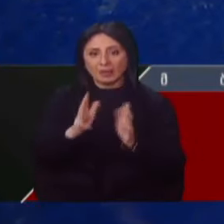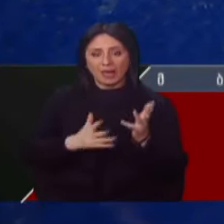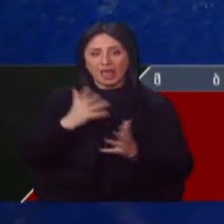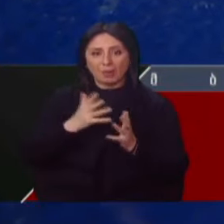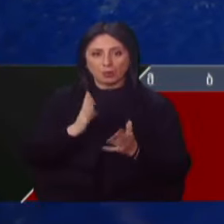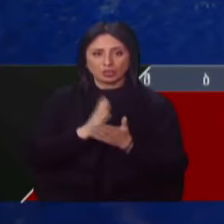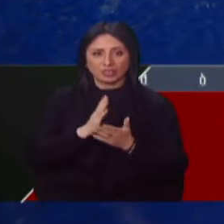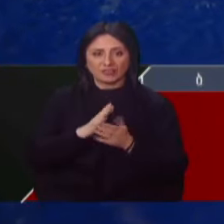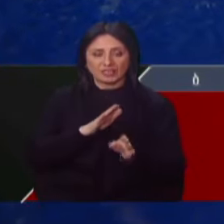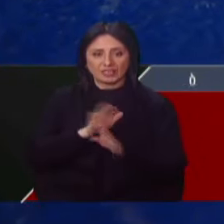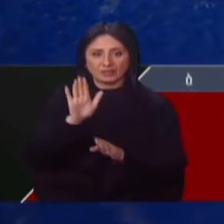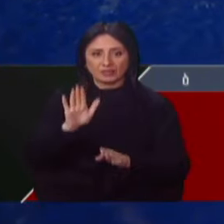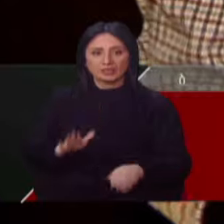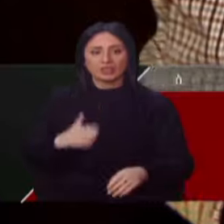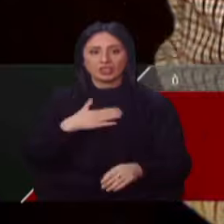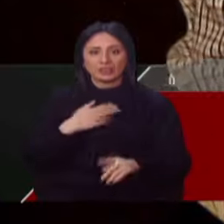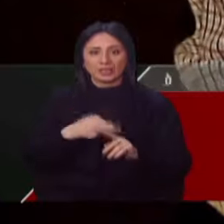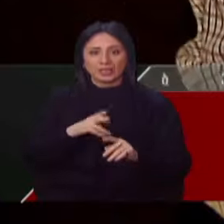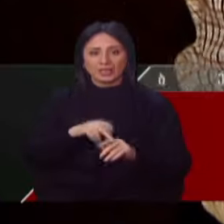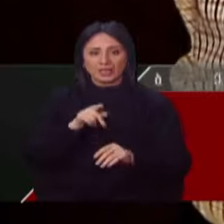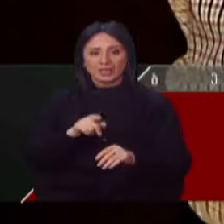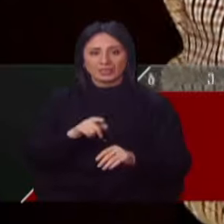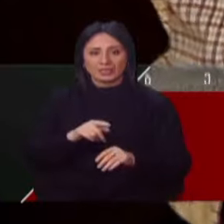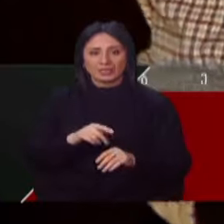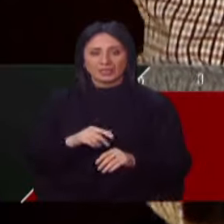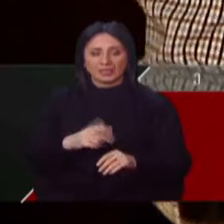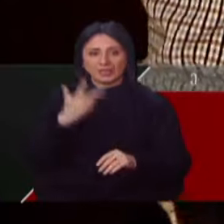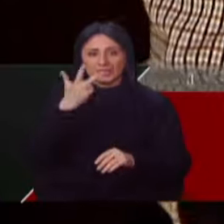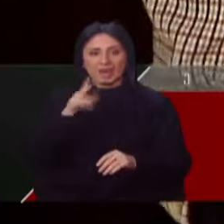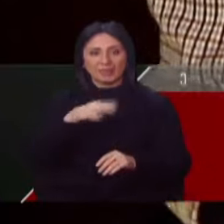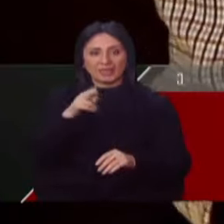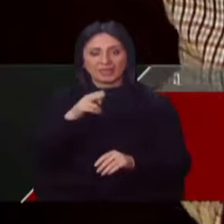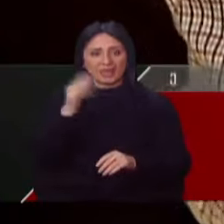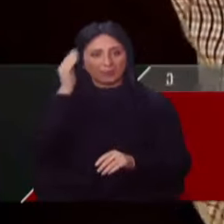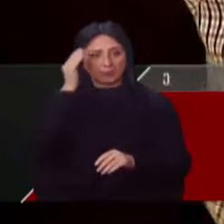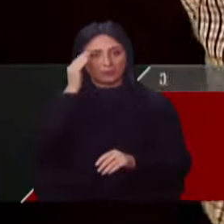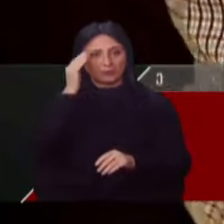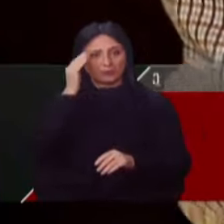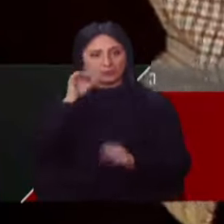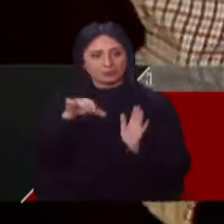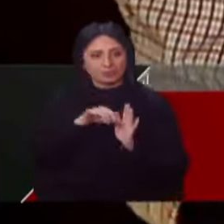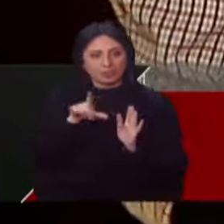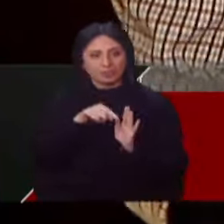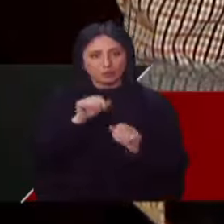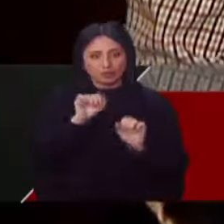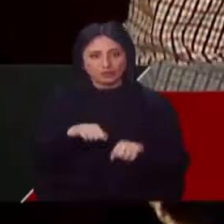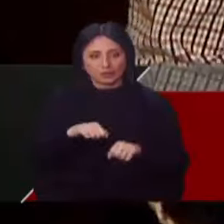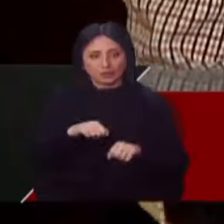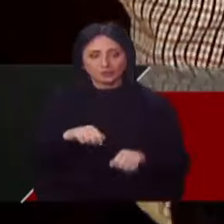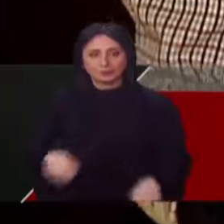ემოციებით ყოფილიყვნენ სავსე. Ჩვენ ეს 3D animațiis meșoobit